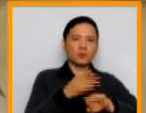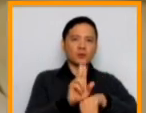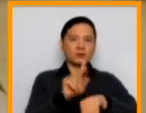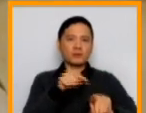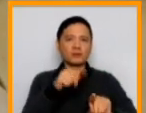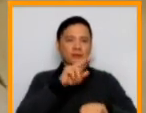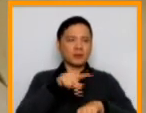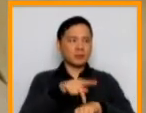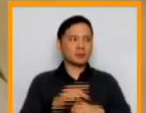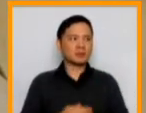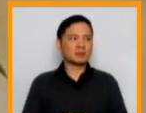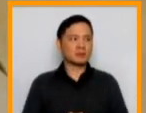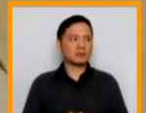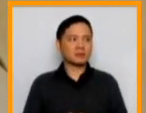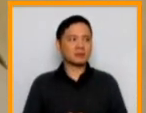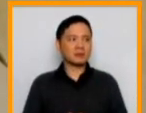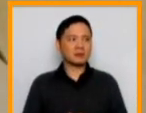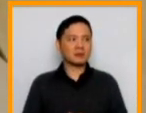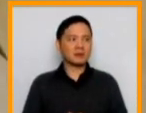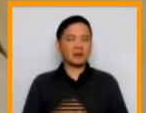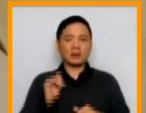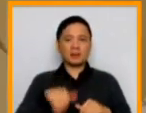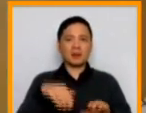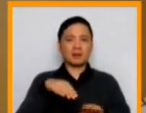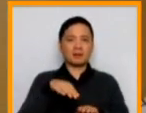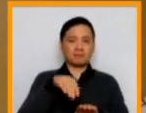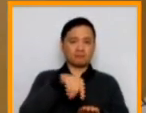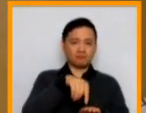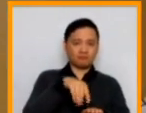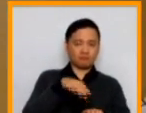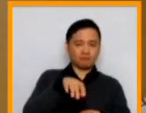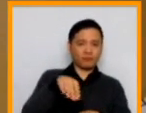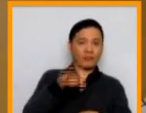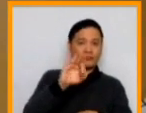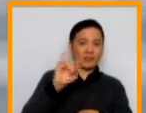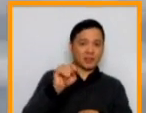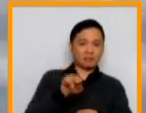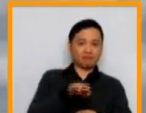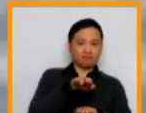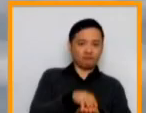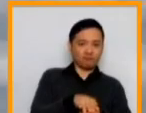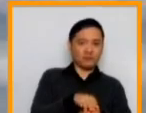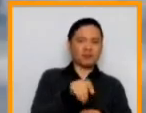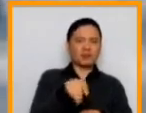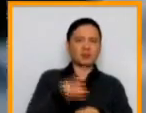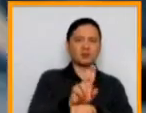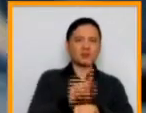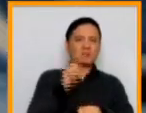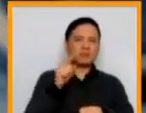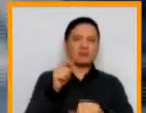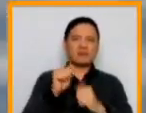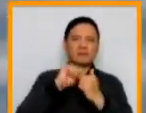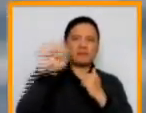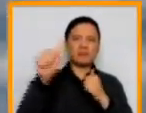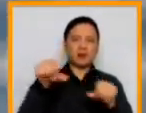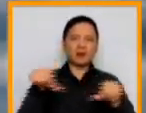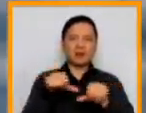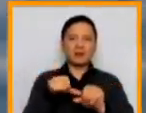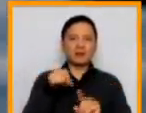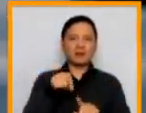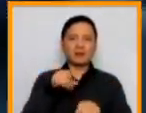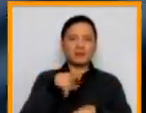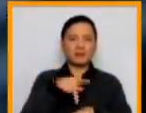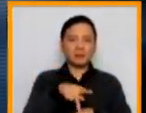o kaya ay plastic na madalas sinusuot sa rural areas sa bansa. Hindi ito unang beses na kinilala ng Oxford ang ilang salitang